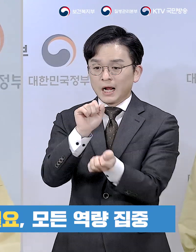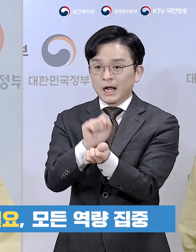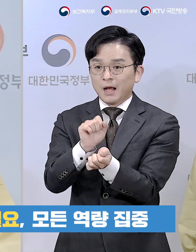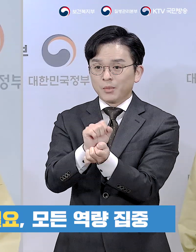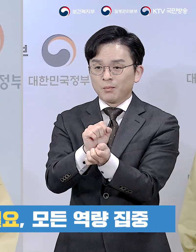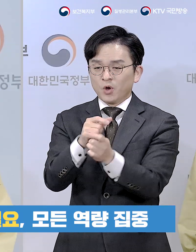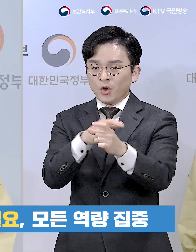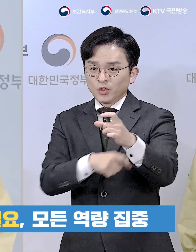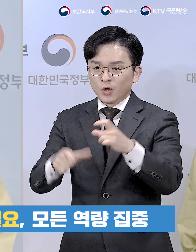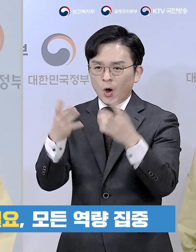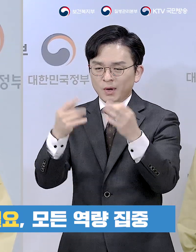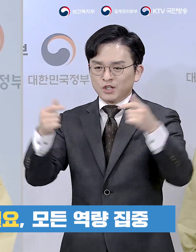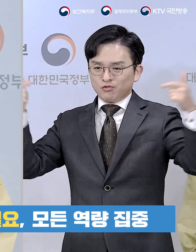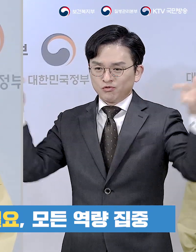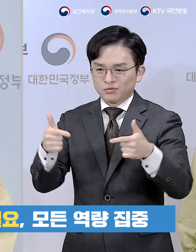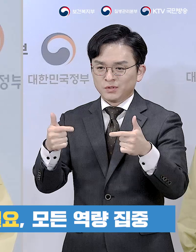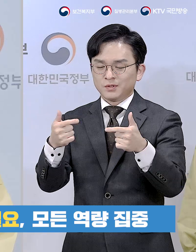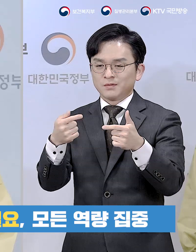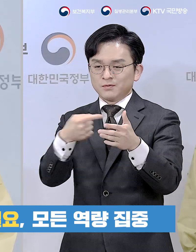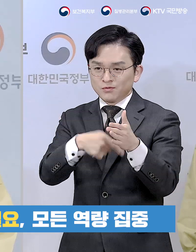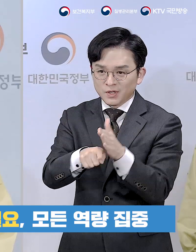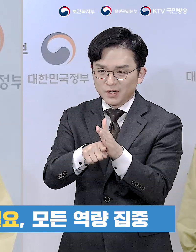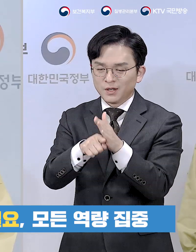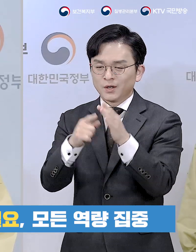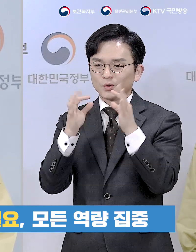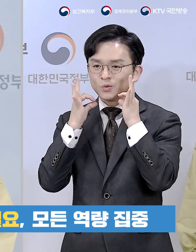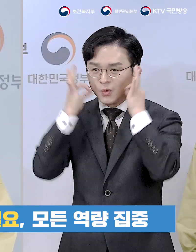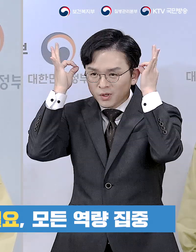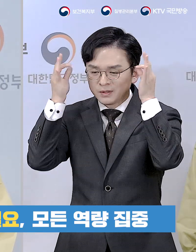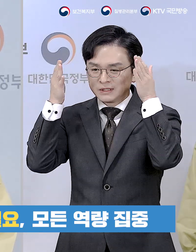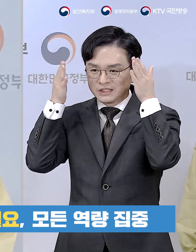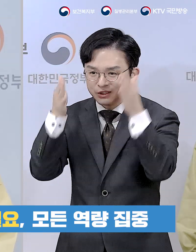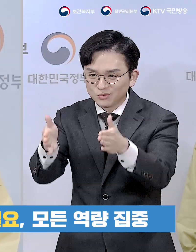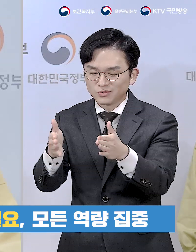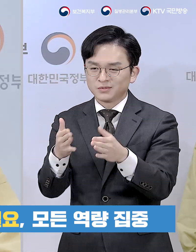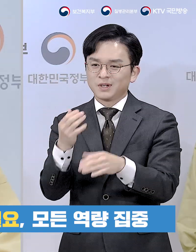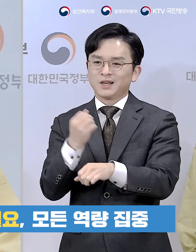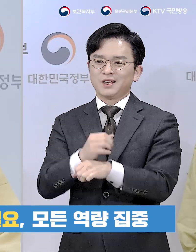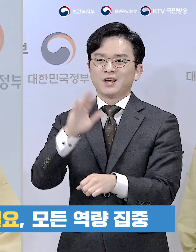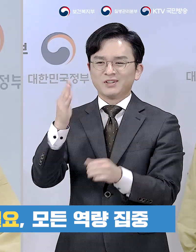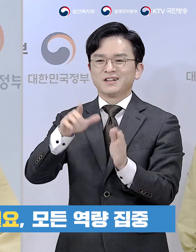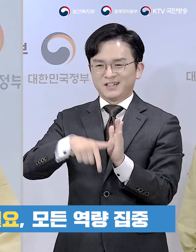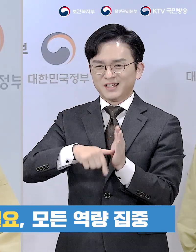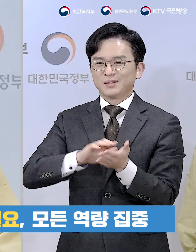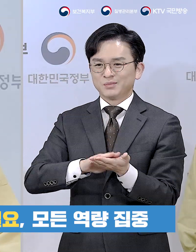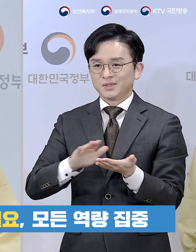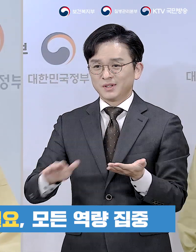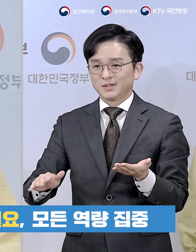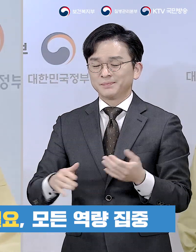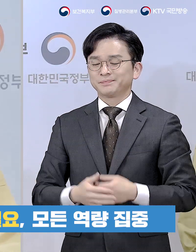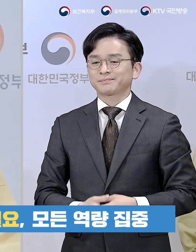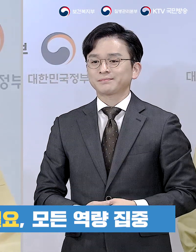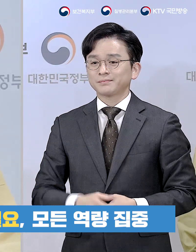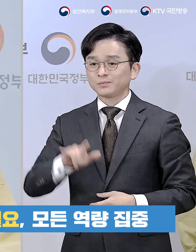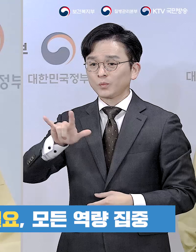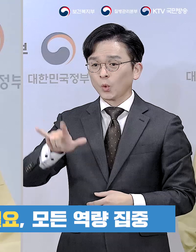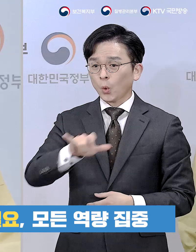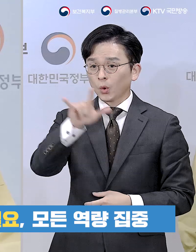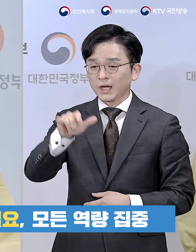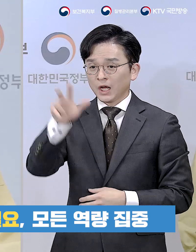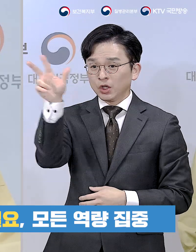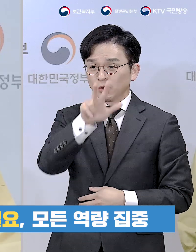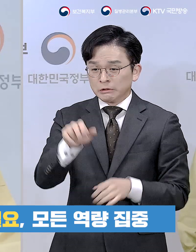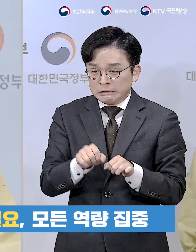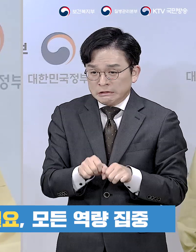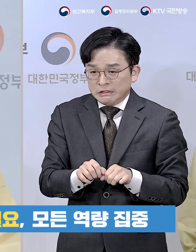지금은 코로나19 감염이 더 뚜렷하게 감소하도록 한층 더 노력하고 집중해야 할 순간입니다.